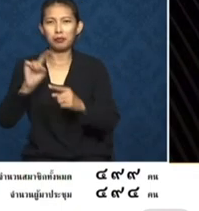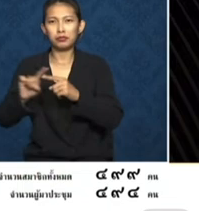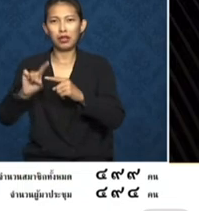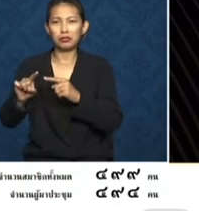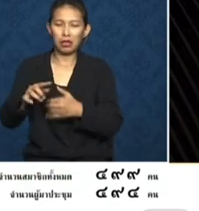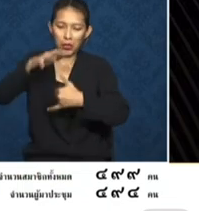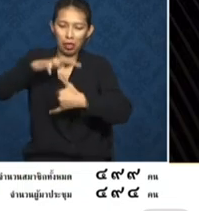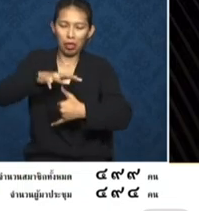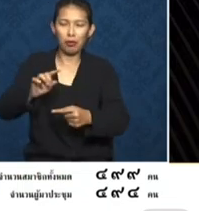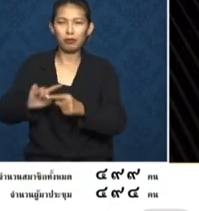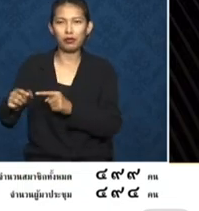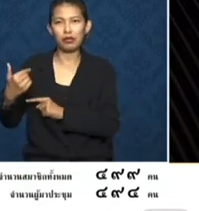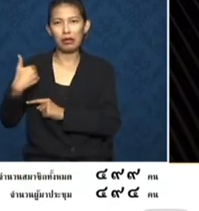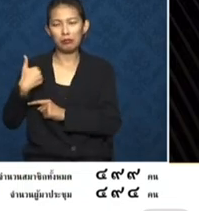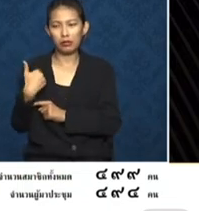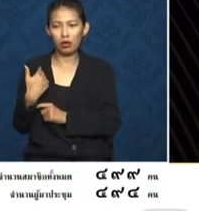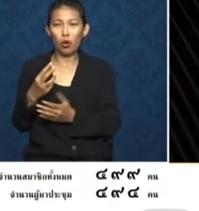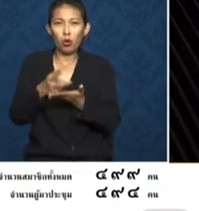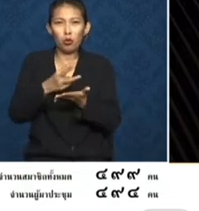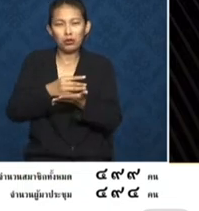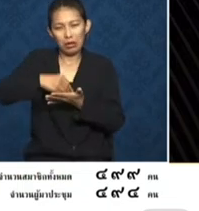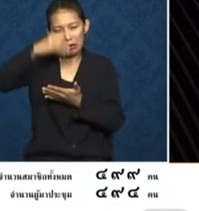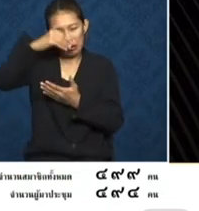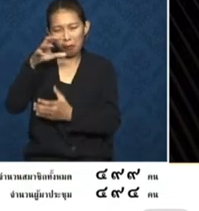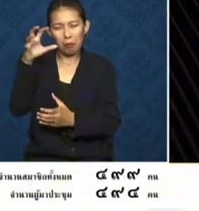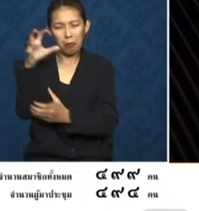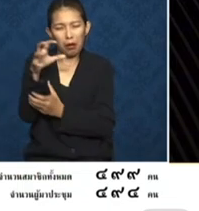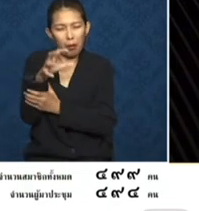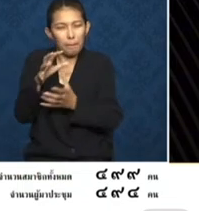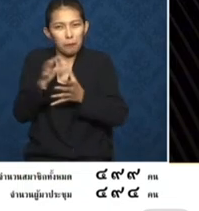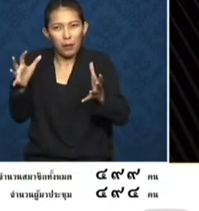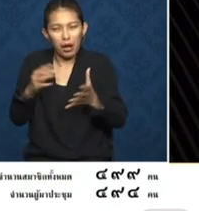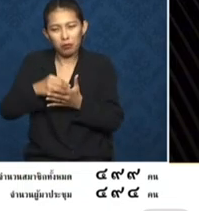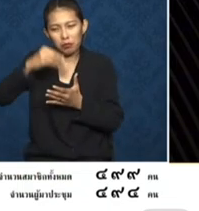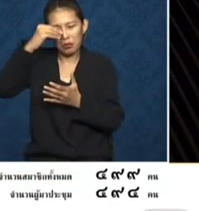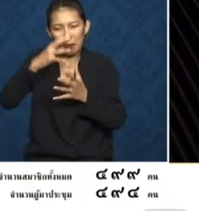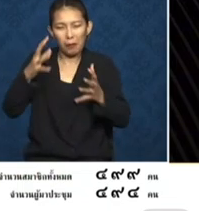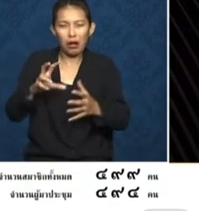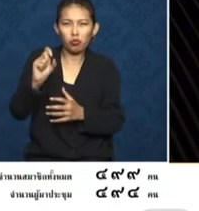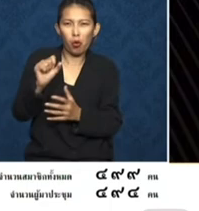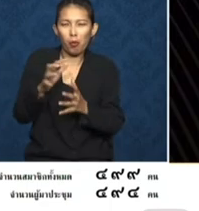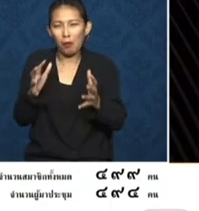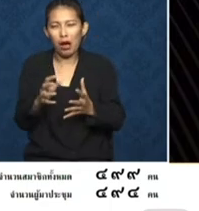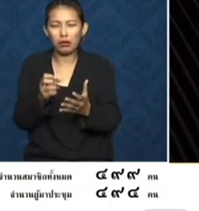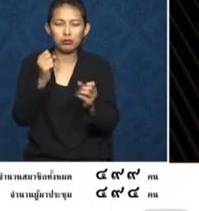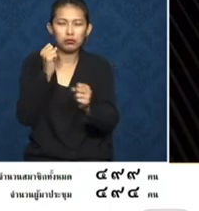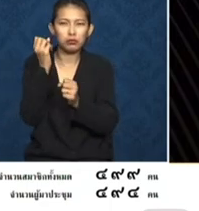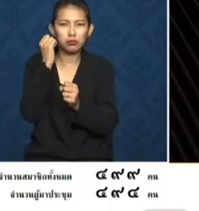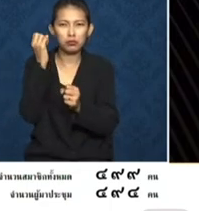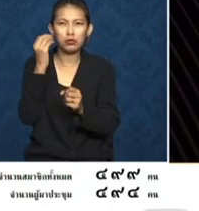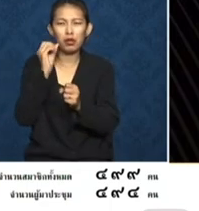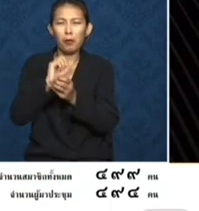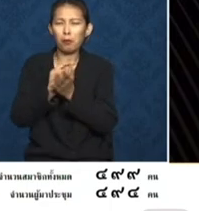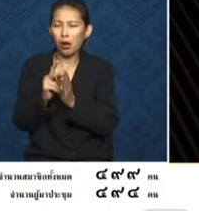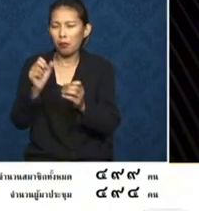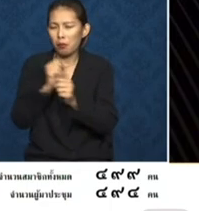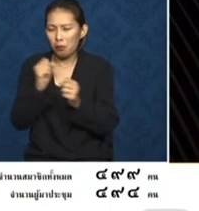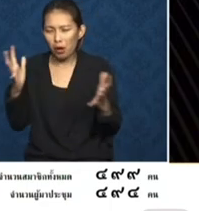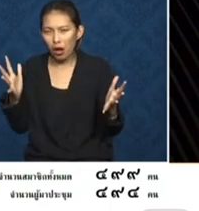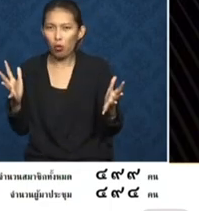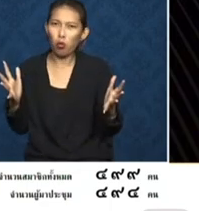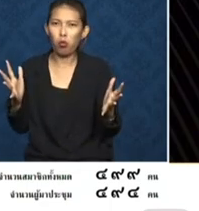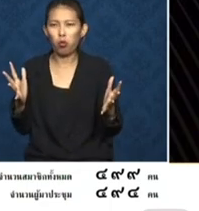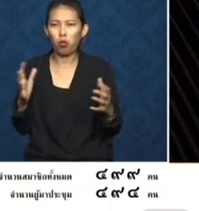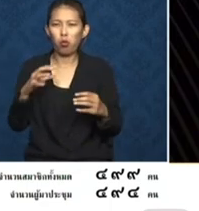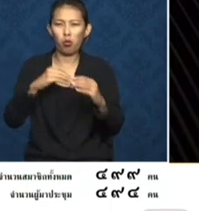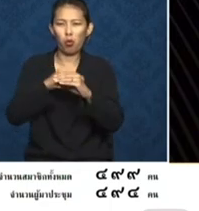มีวิชาเรีนที่บังคับให้เรีนอยู่เต็ไปหมดเรียนเยอะ สอบแยะ การบ้านก่อเยอะ แถมยังถูกบังคับใหเข้าร่วมโครงก